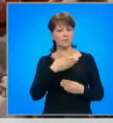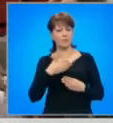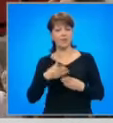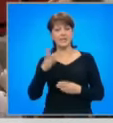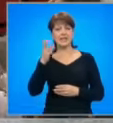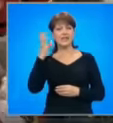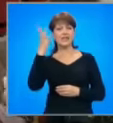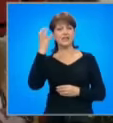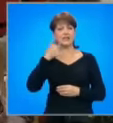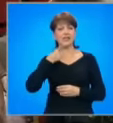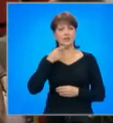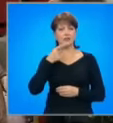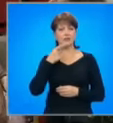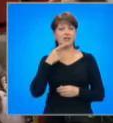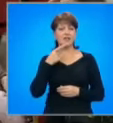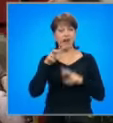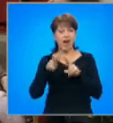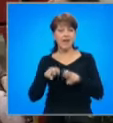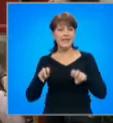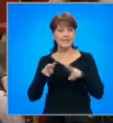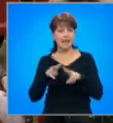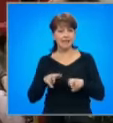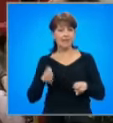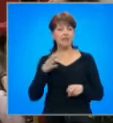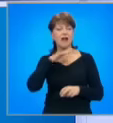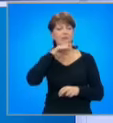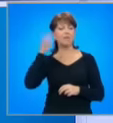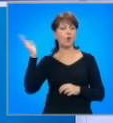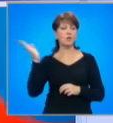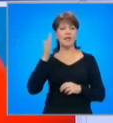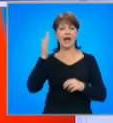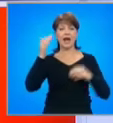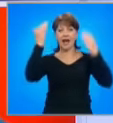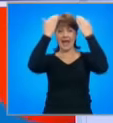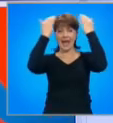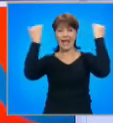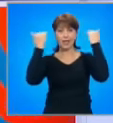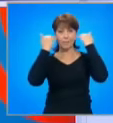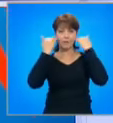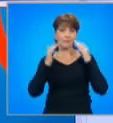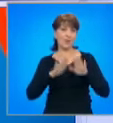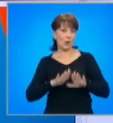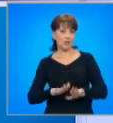в областта на Древен Египет. А сега останете